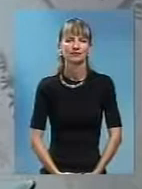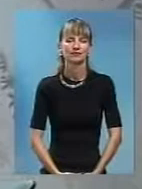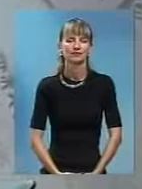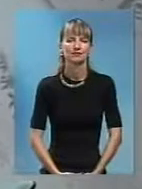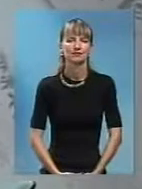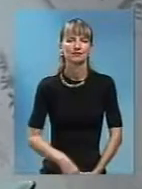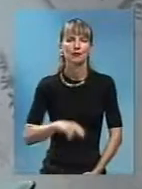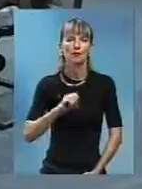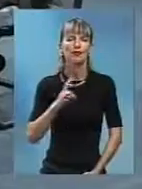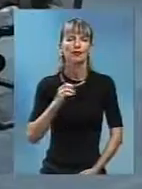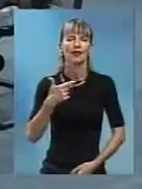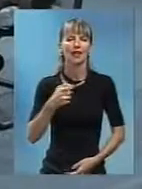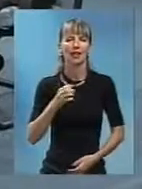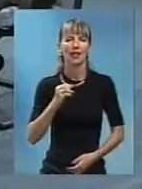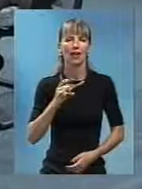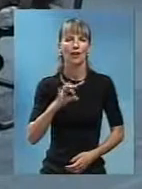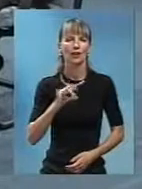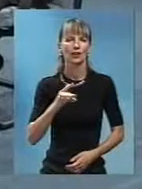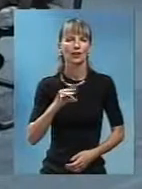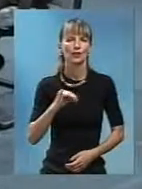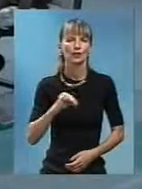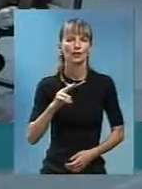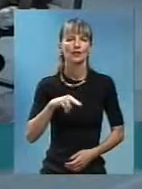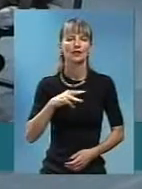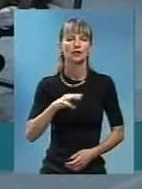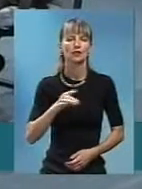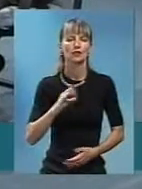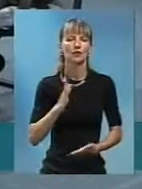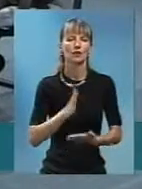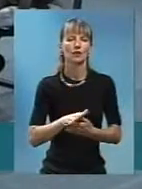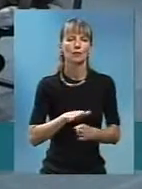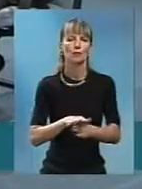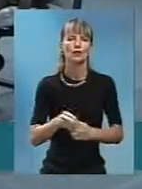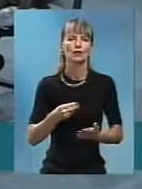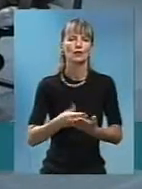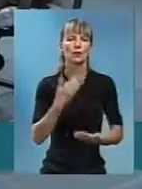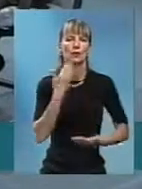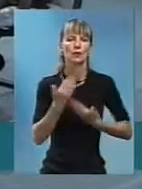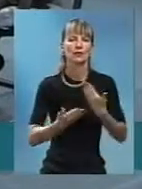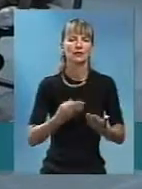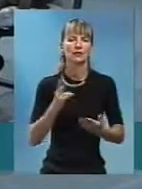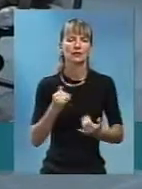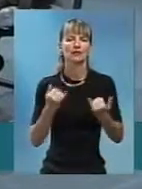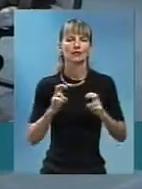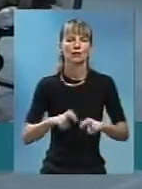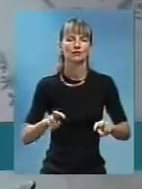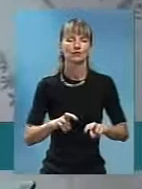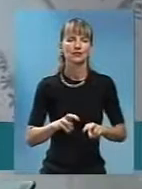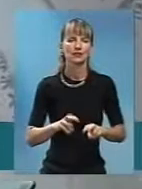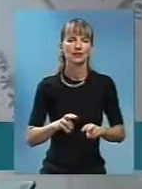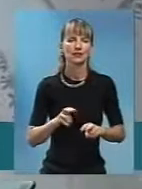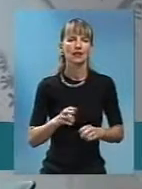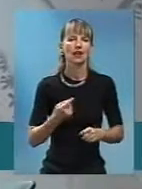Пане Георгію, пане Дмитро, ну це не є повноцінне опитування, соціологічне дослідження, але все ж